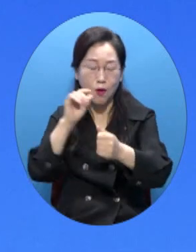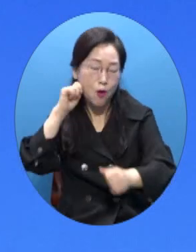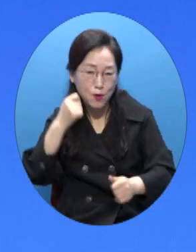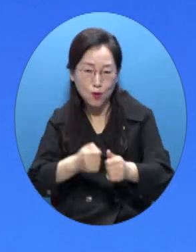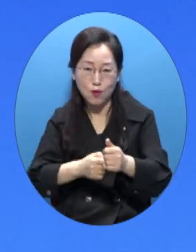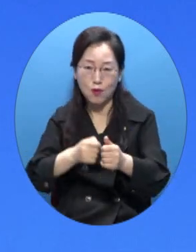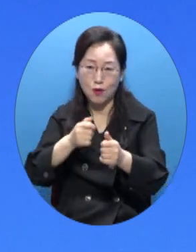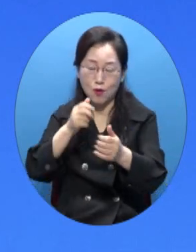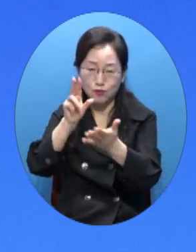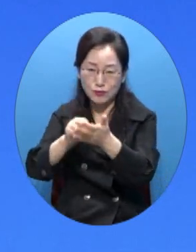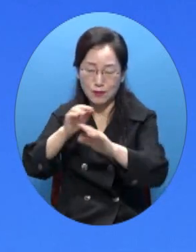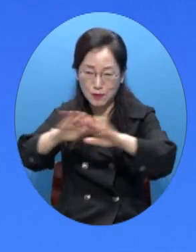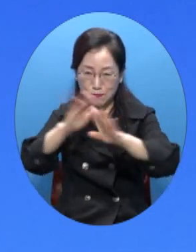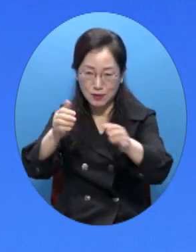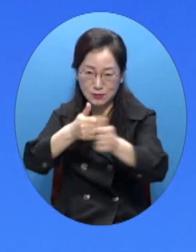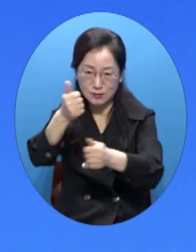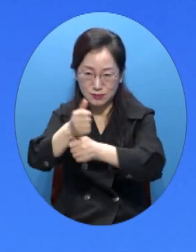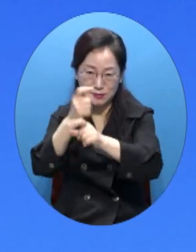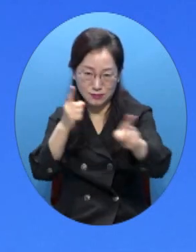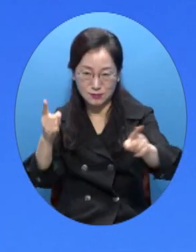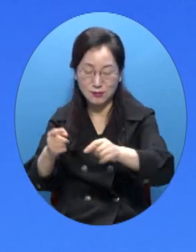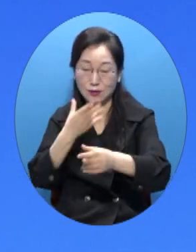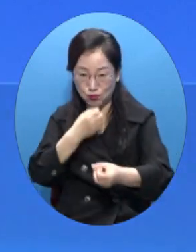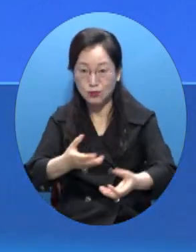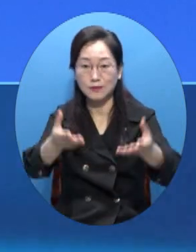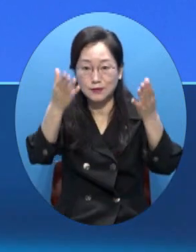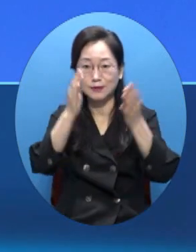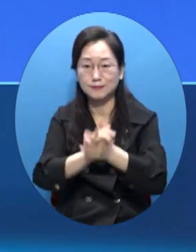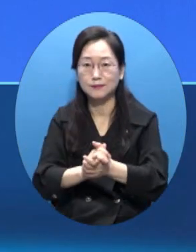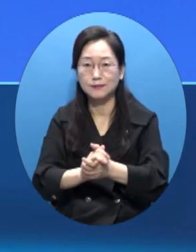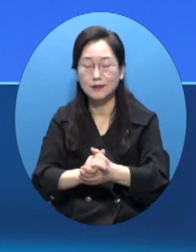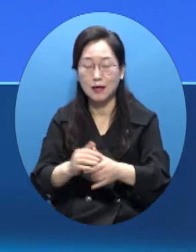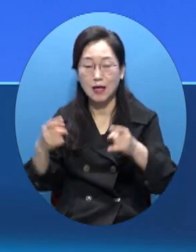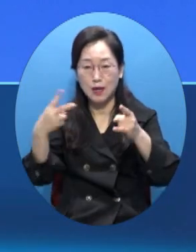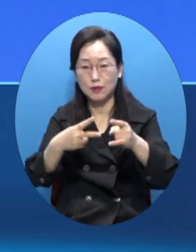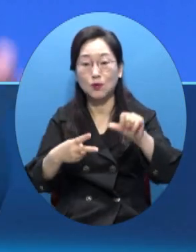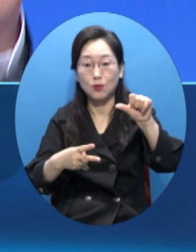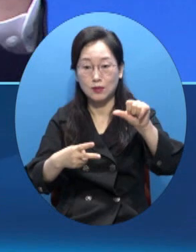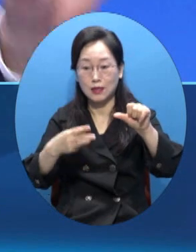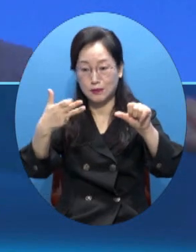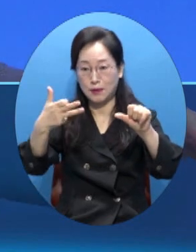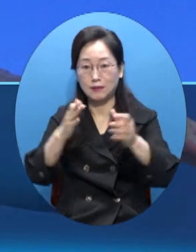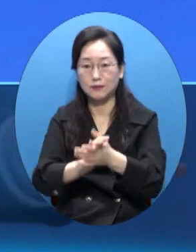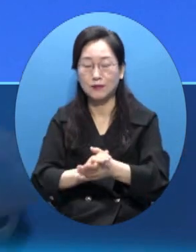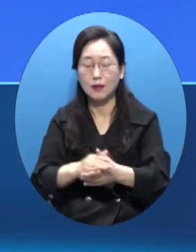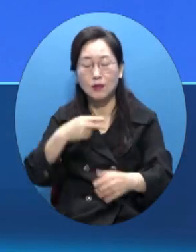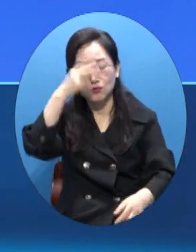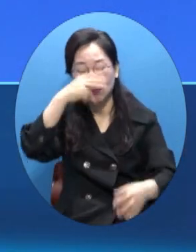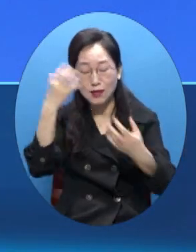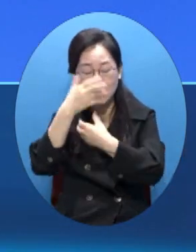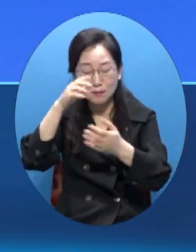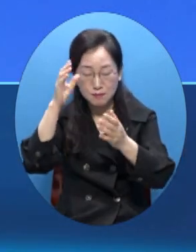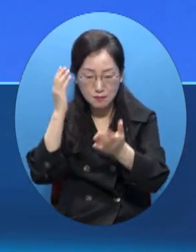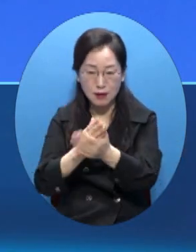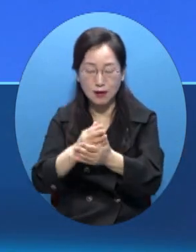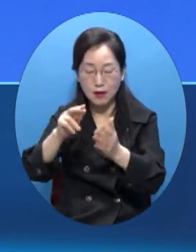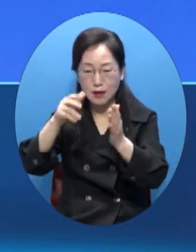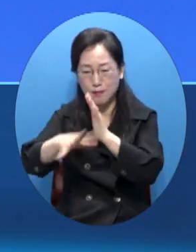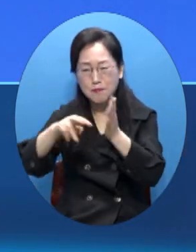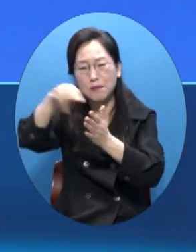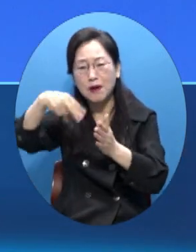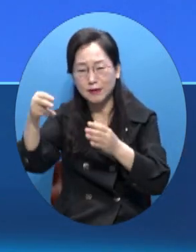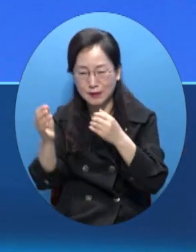여러분 모두가 되기를 주님의 이름으로 축원합니다. 에베소 5장 18절에 이와 같이 권면합니다. 술 취하지 말라. 이는 방탕한 것이니